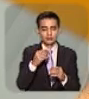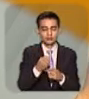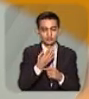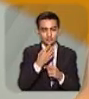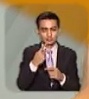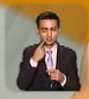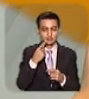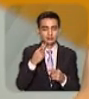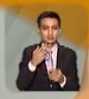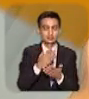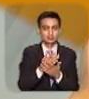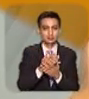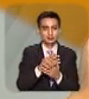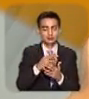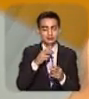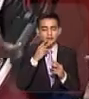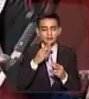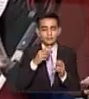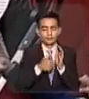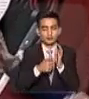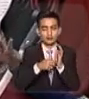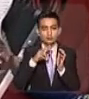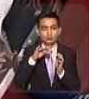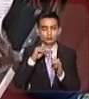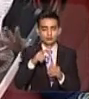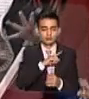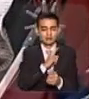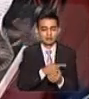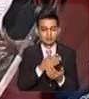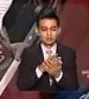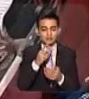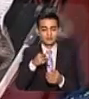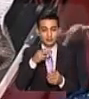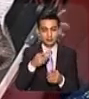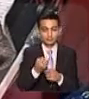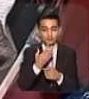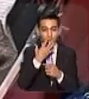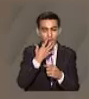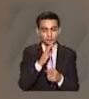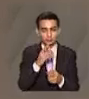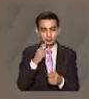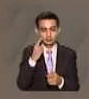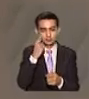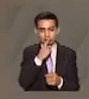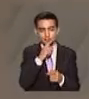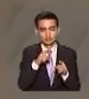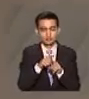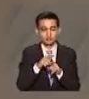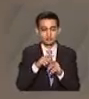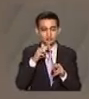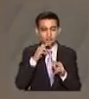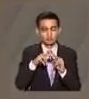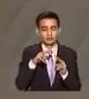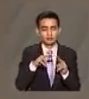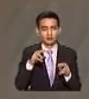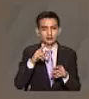на глаза источника яркости мощностью в 600 люменов в течение всего 2 часов можно приравнять к воздействию микроволновой печи.